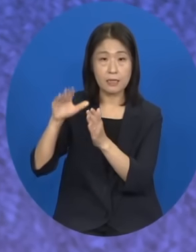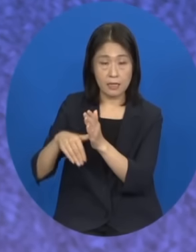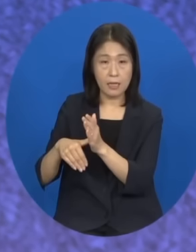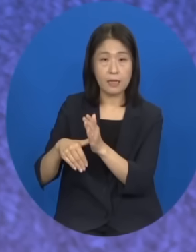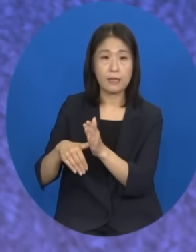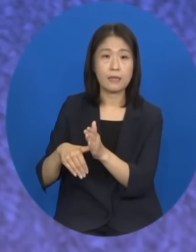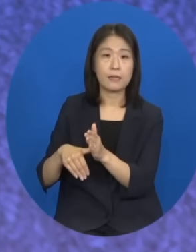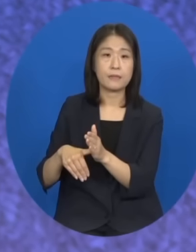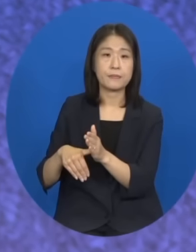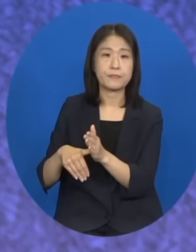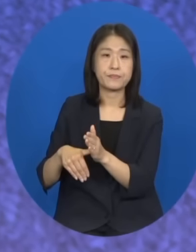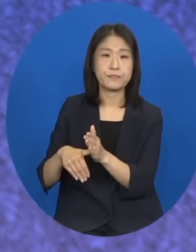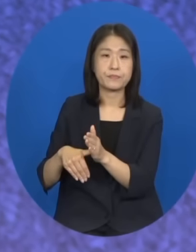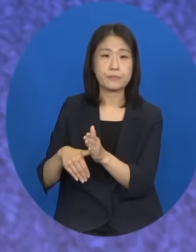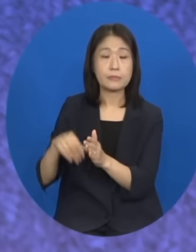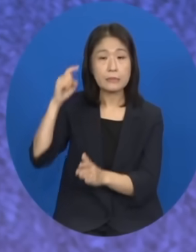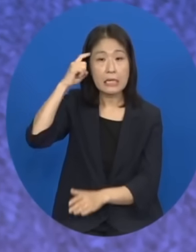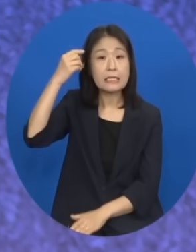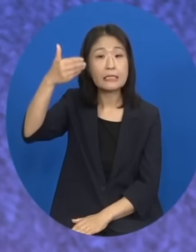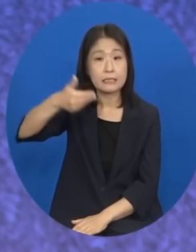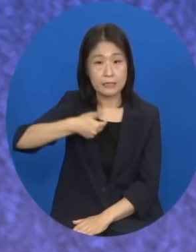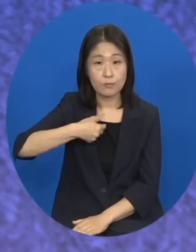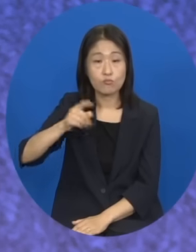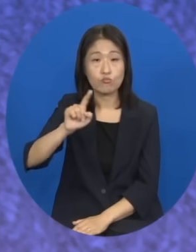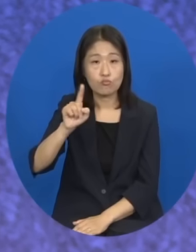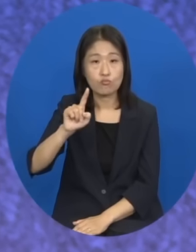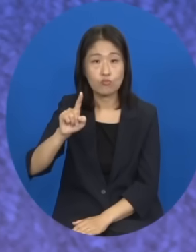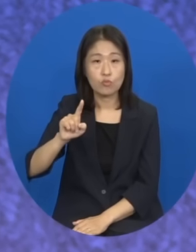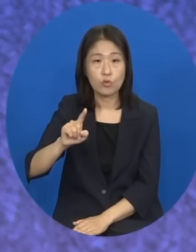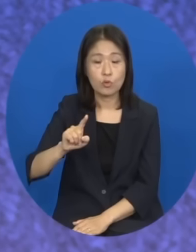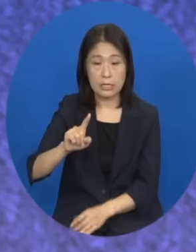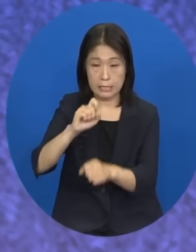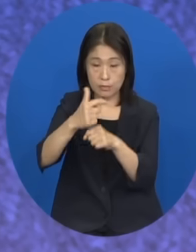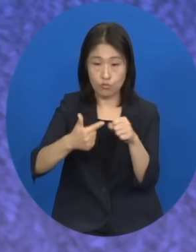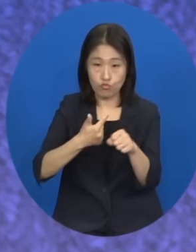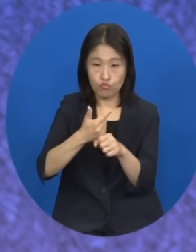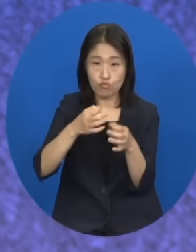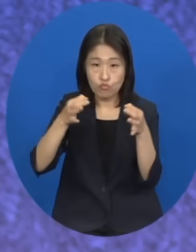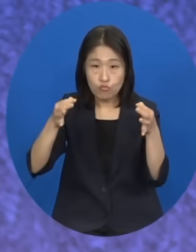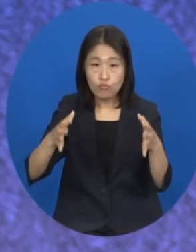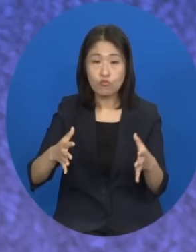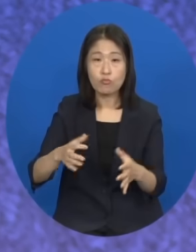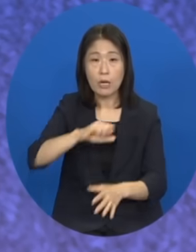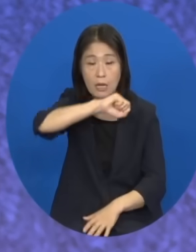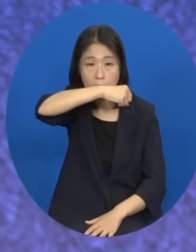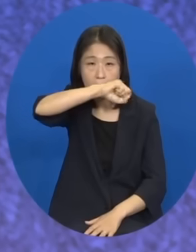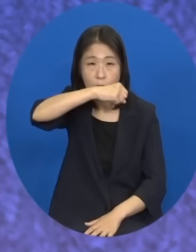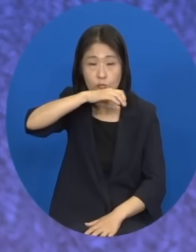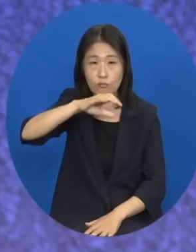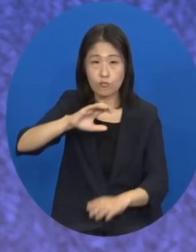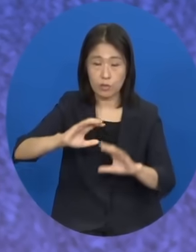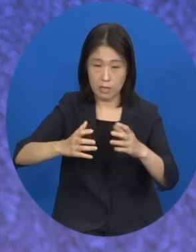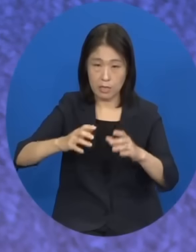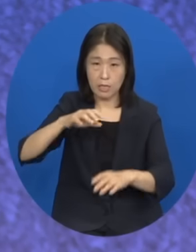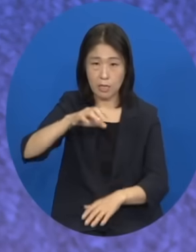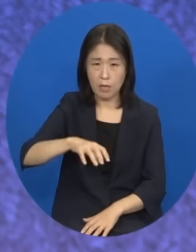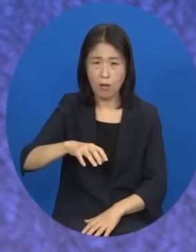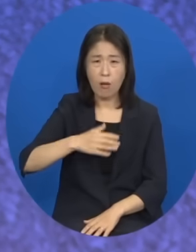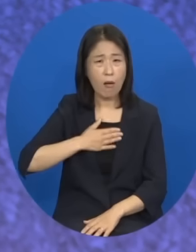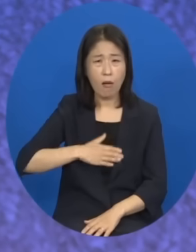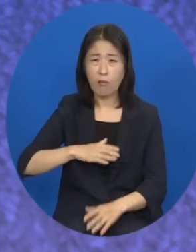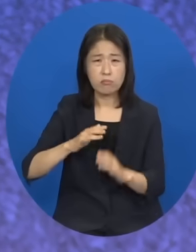할 때 그런 질문을 받았습니다. 당신이 16년 동안 그 아프리카에 아는 사람도